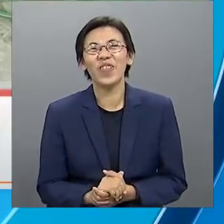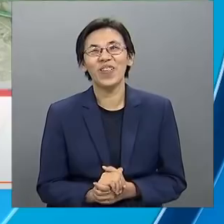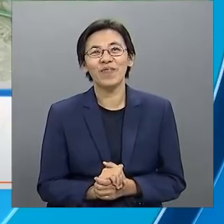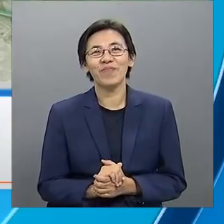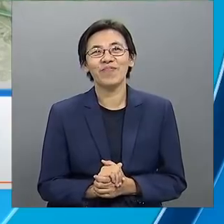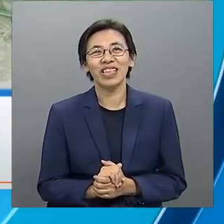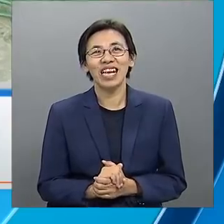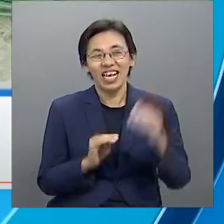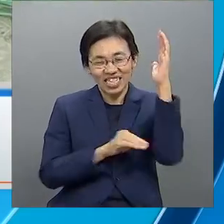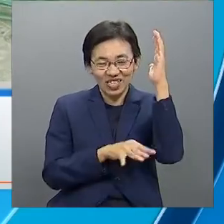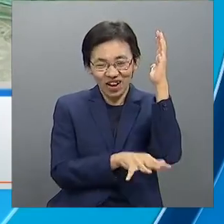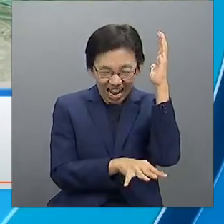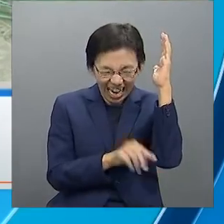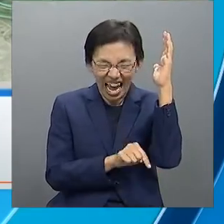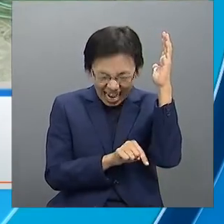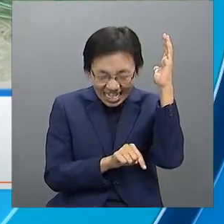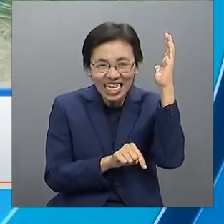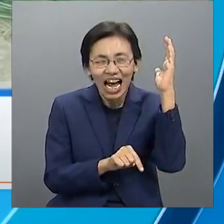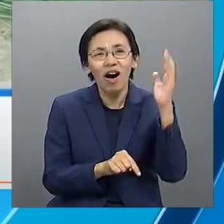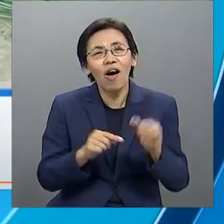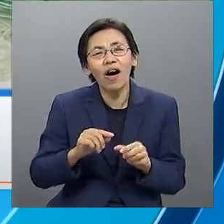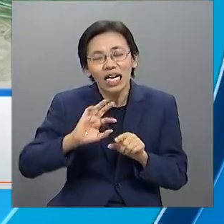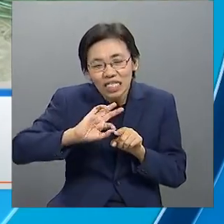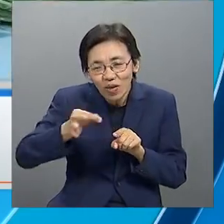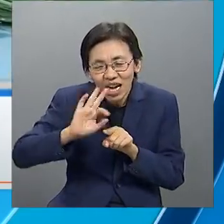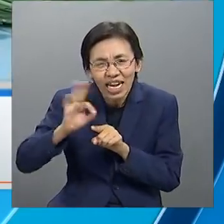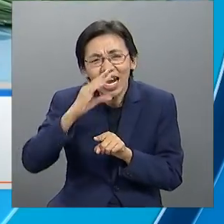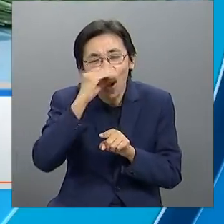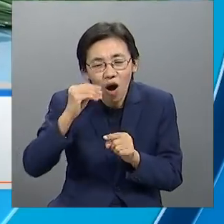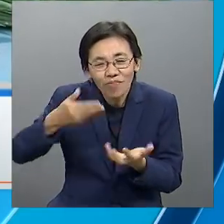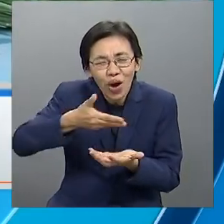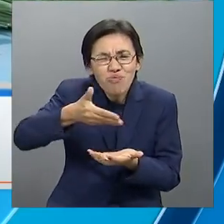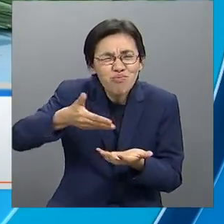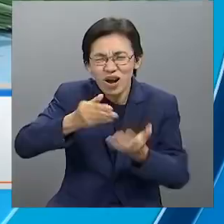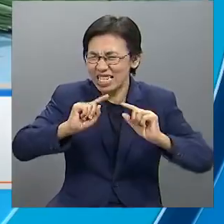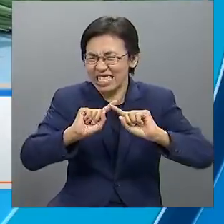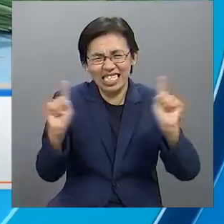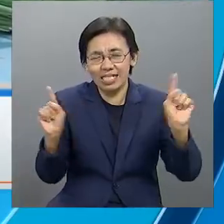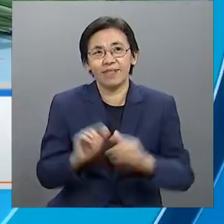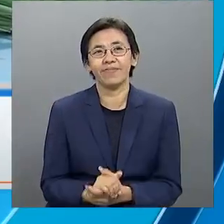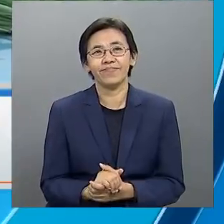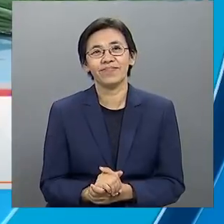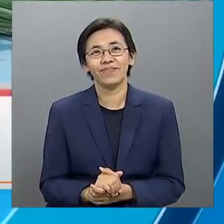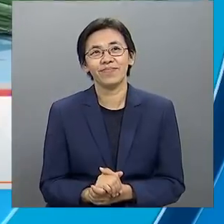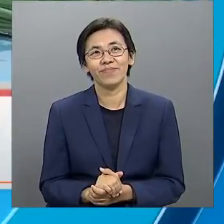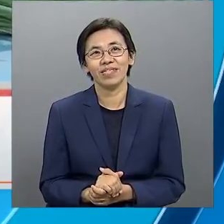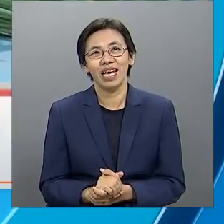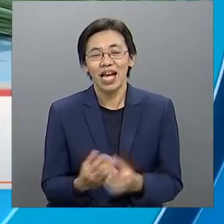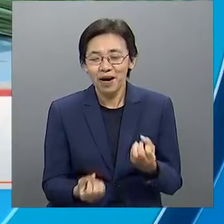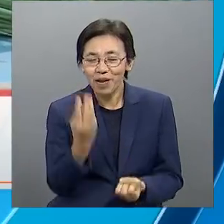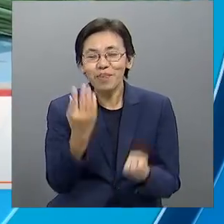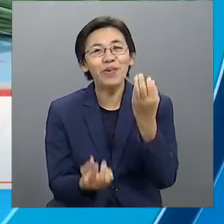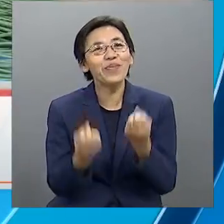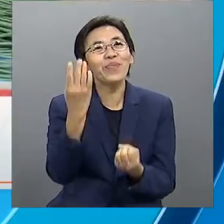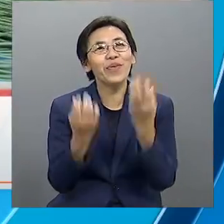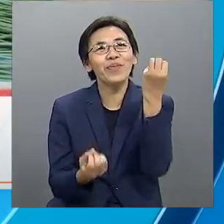วเหรอ ก็ไม่มีต้นหอมดี รากต้นหอมเขาไม่ทำอะไรเลยเหรอ ก็เอาไปช้ำปลูกให้มันขึ้นเป็นพืชผัก แต่ไม่ได้มาปรุง กินต่อได้